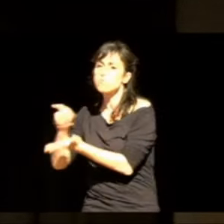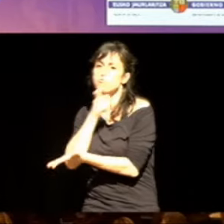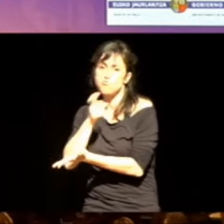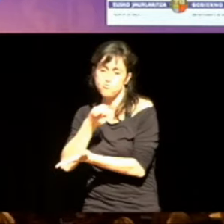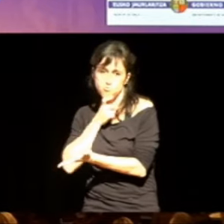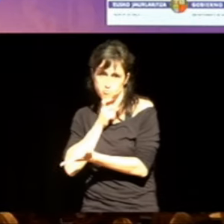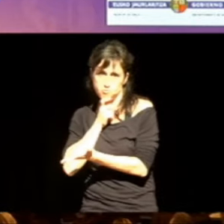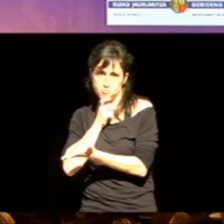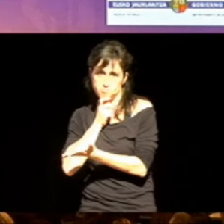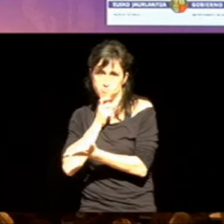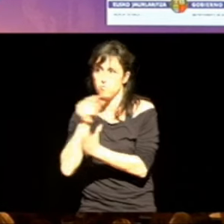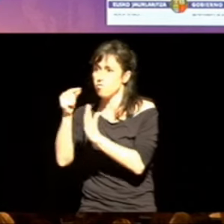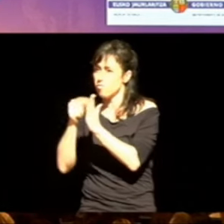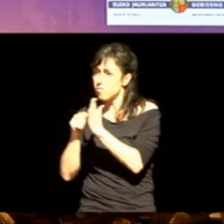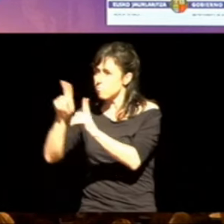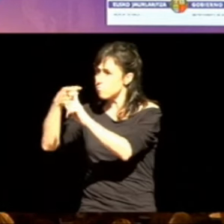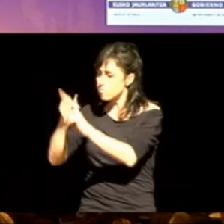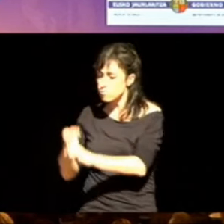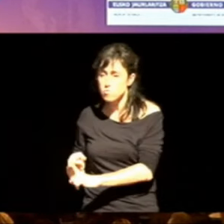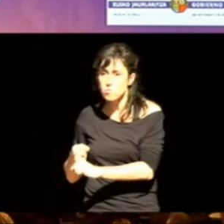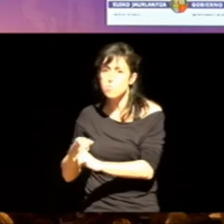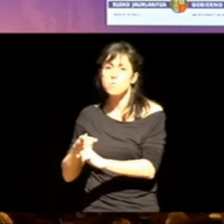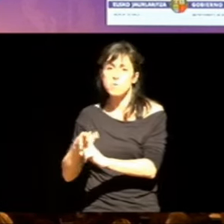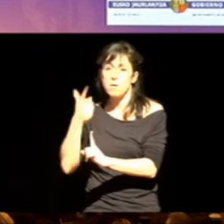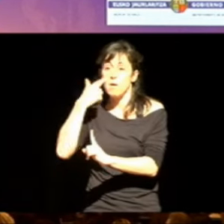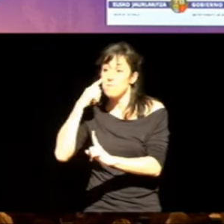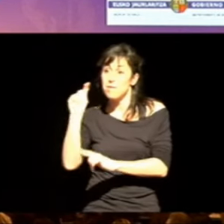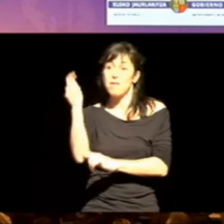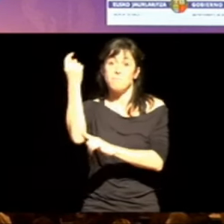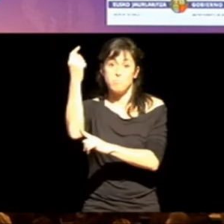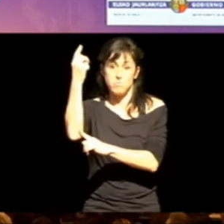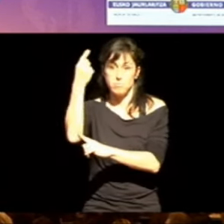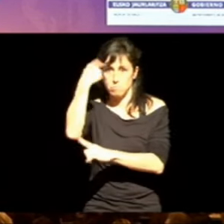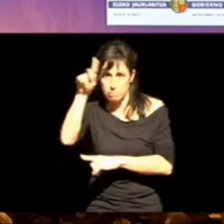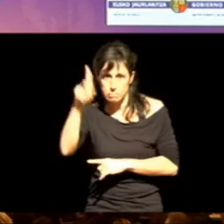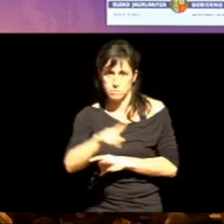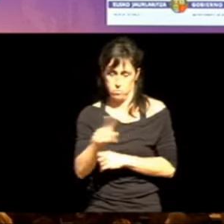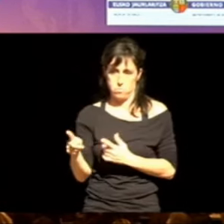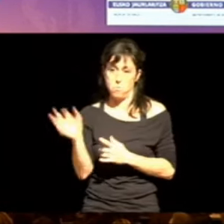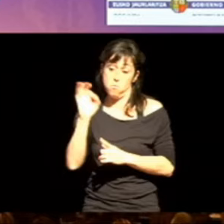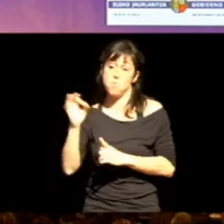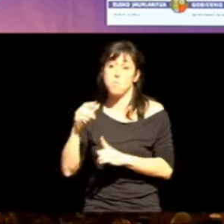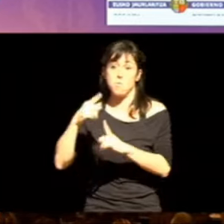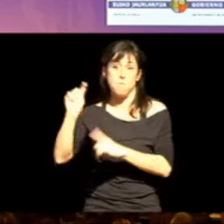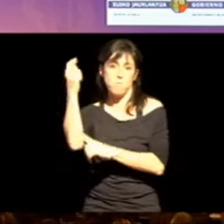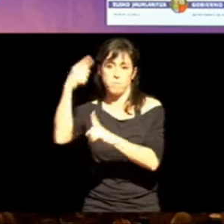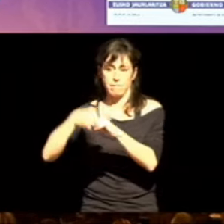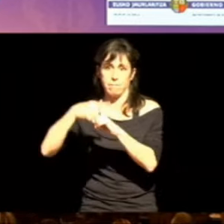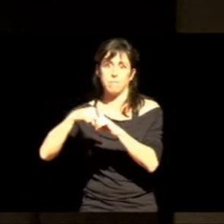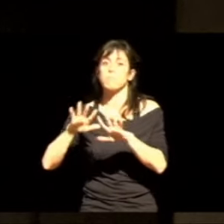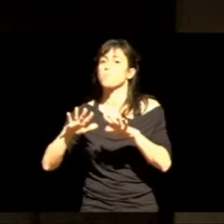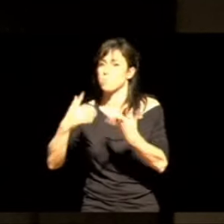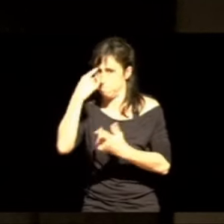datuak, lorpen adierazleak lortu diren, ala ez diren lortu, edo noraino lortu diren. Bueno,